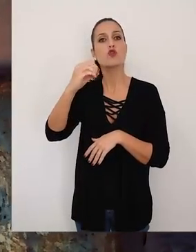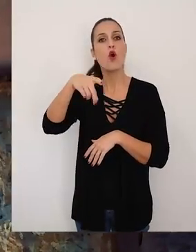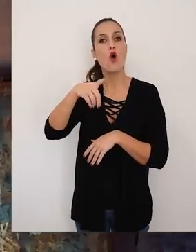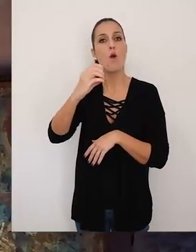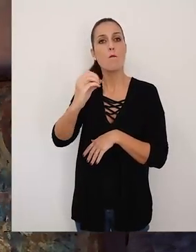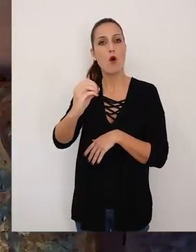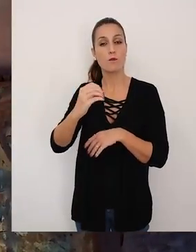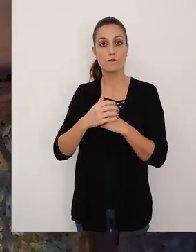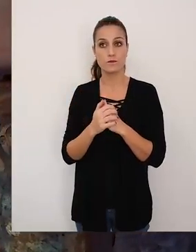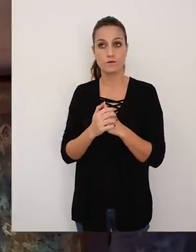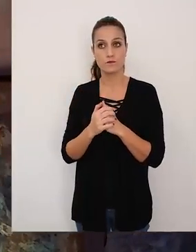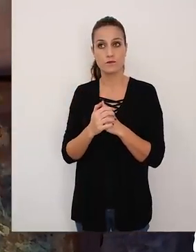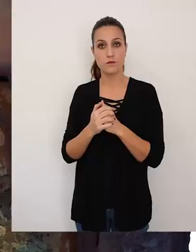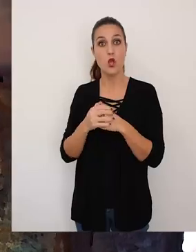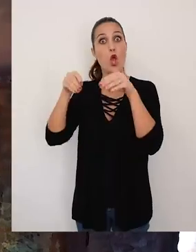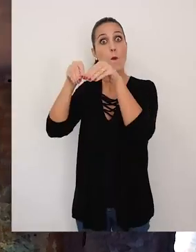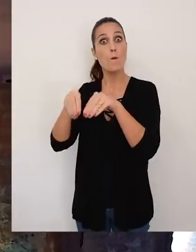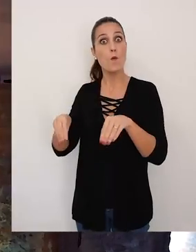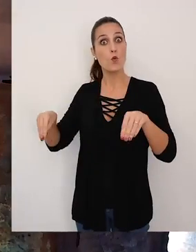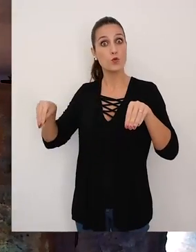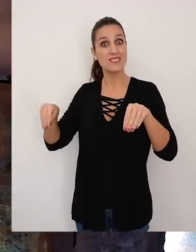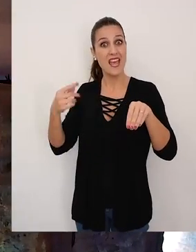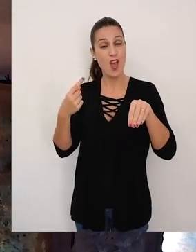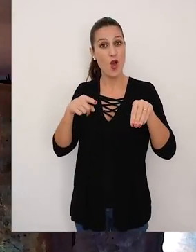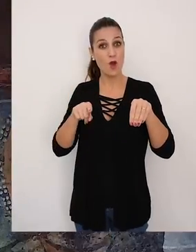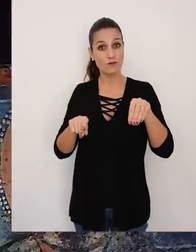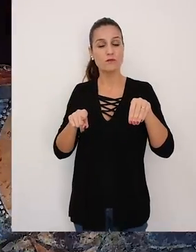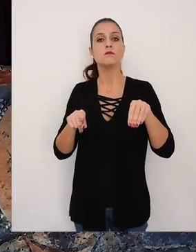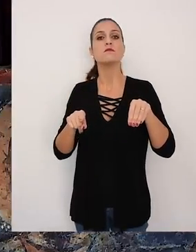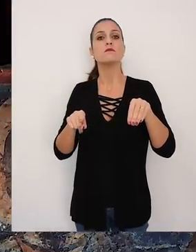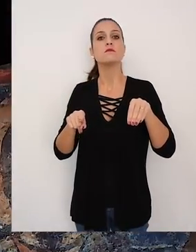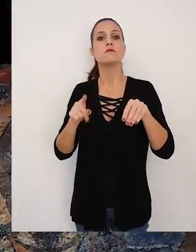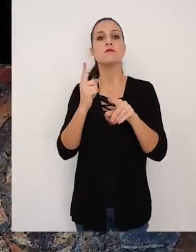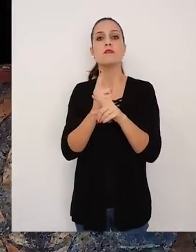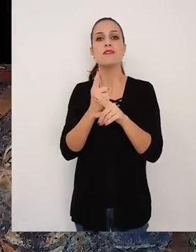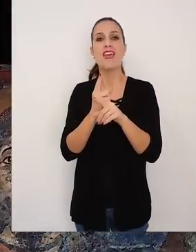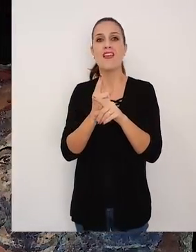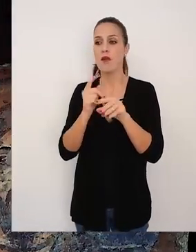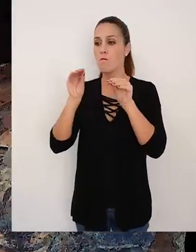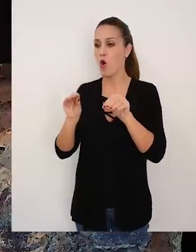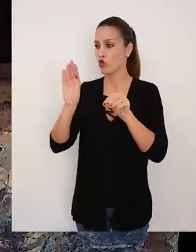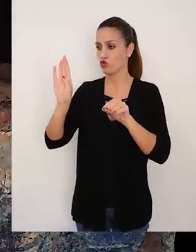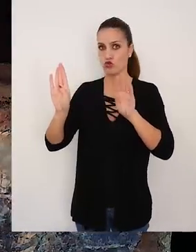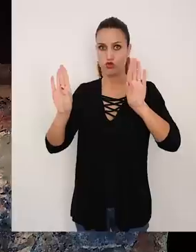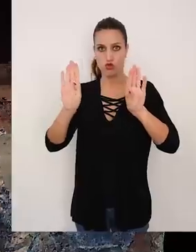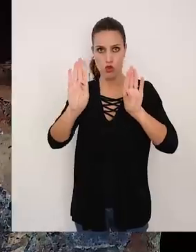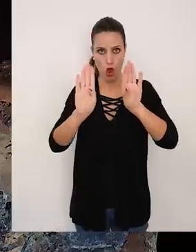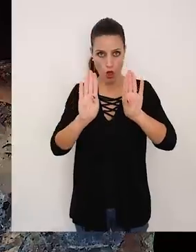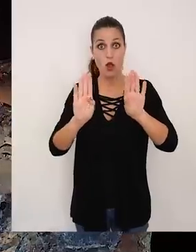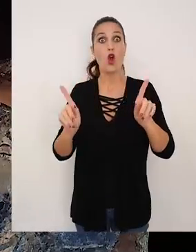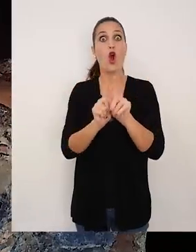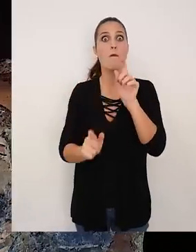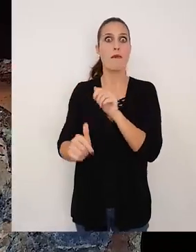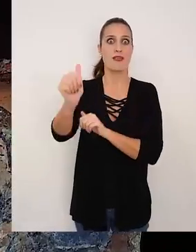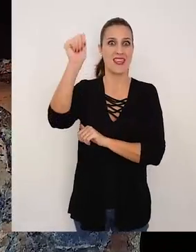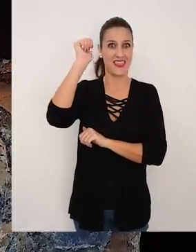L'allestimento del museo è stato progettato per riprendere le collocazioni originali delle opere pittoriche, allo scopo di aumentare la godibilità